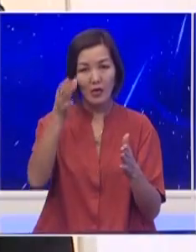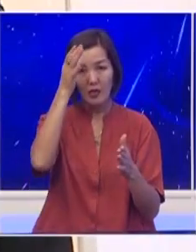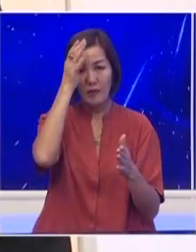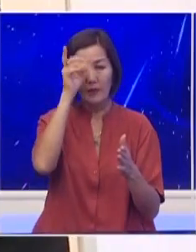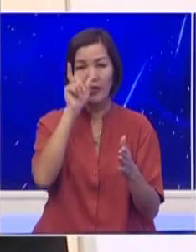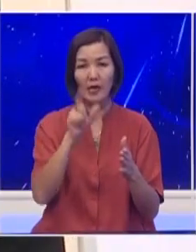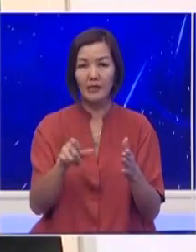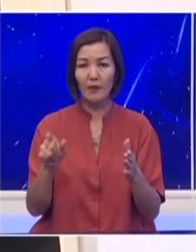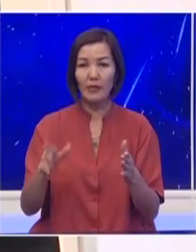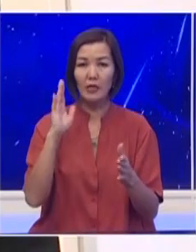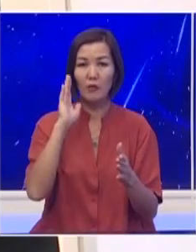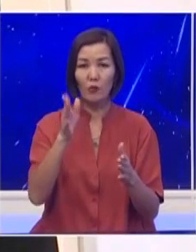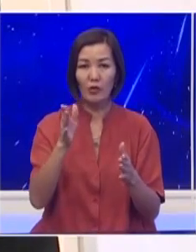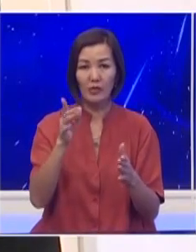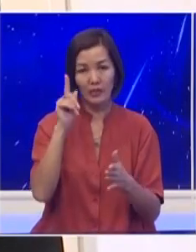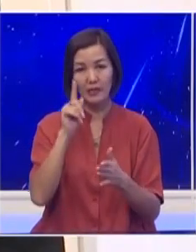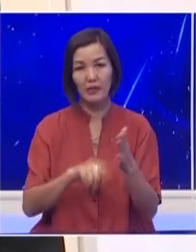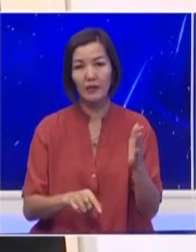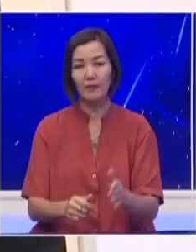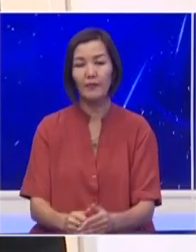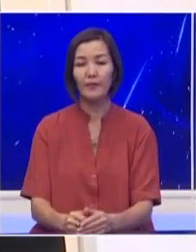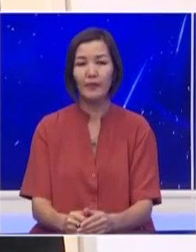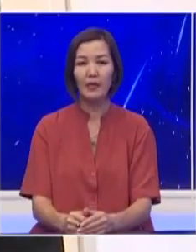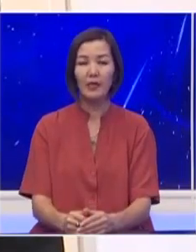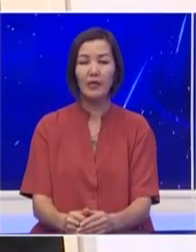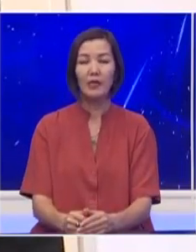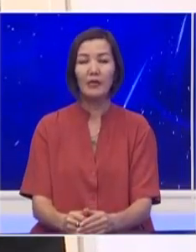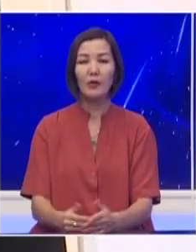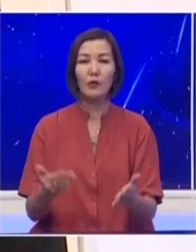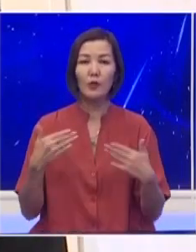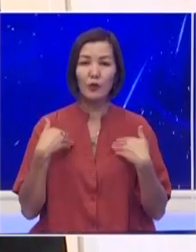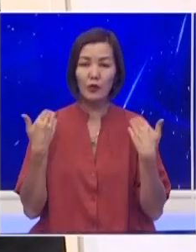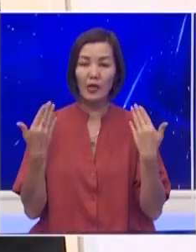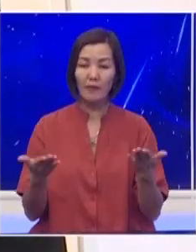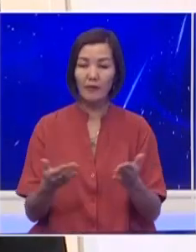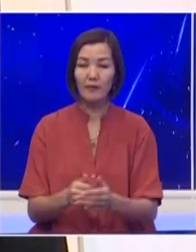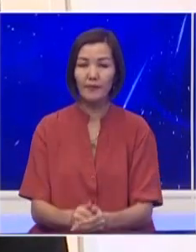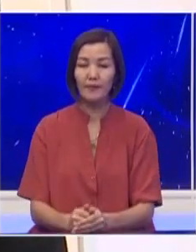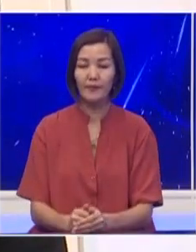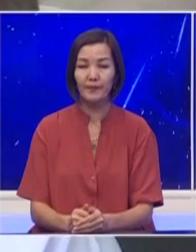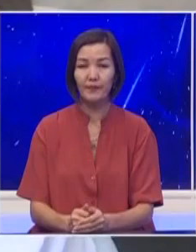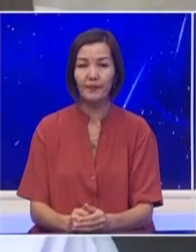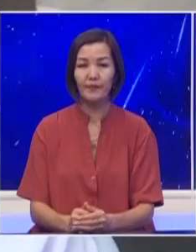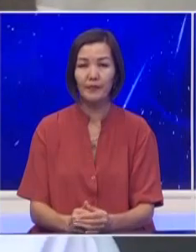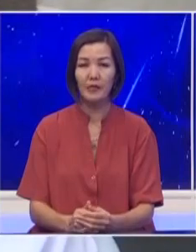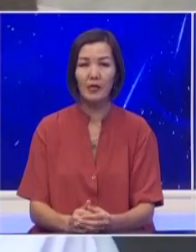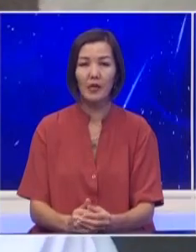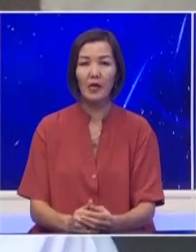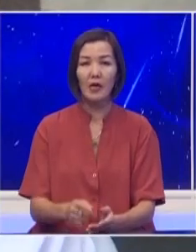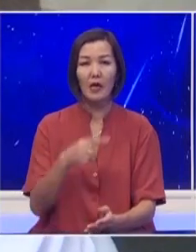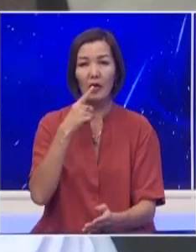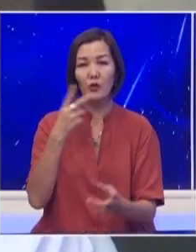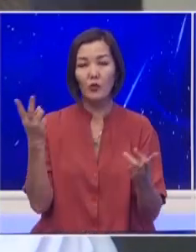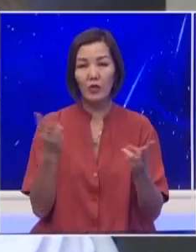деп мына Алмас баламнан тілеймін соны. Сол жақсылық болсын, сол қуаныш болсын, той ұтты болсын. Айта кетсек, Жамбыл